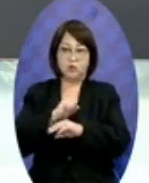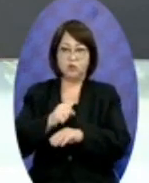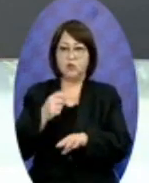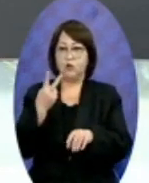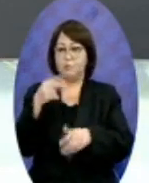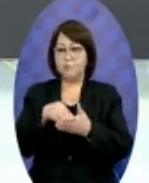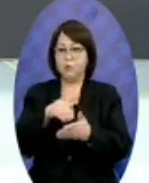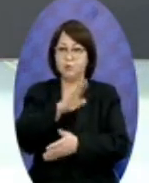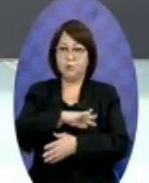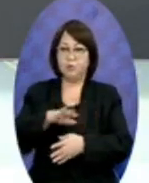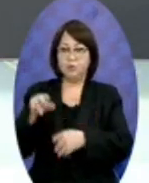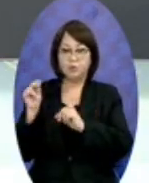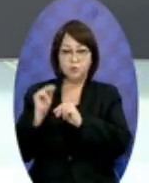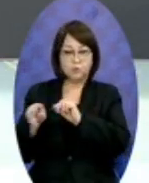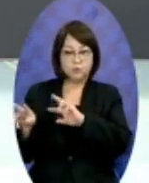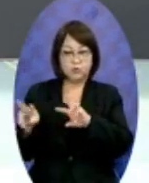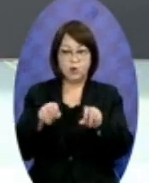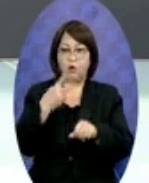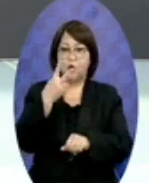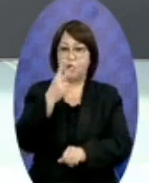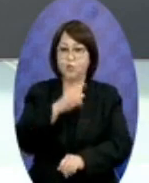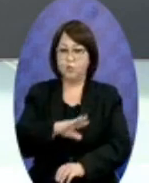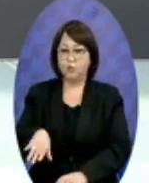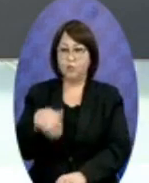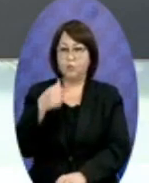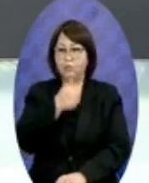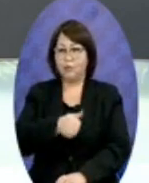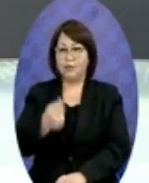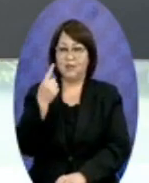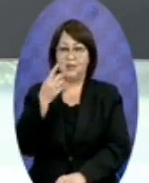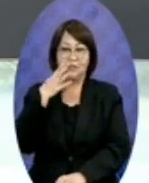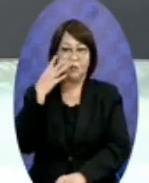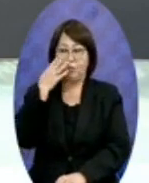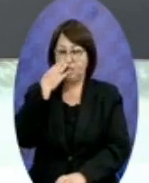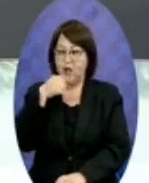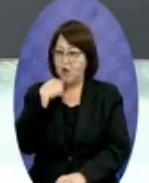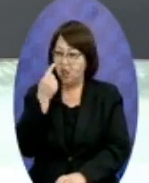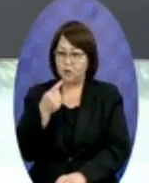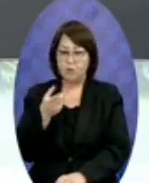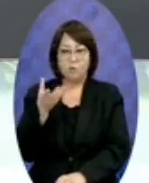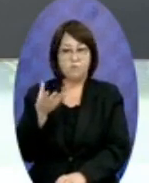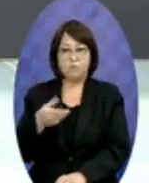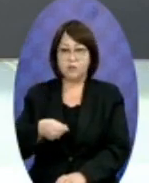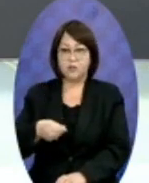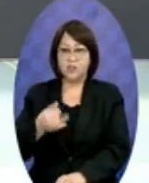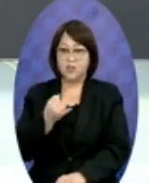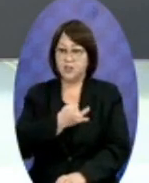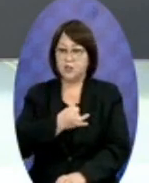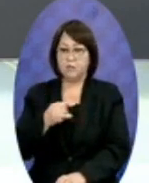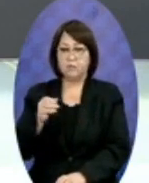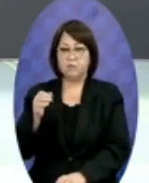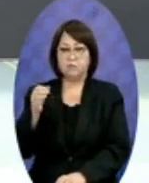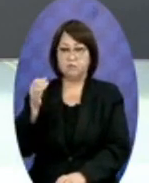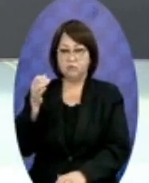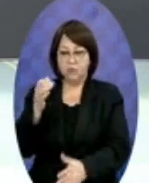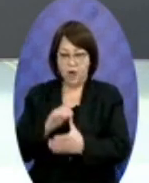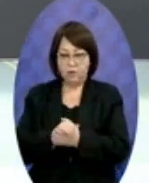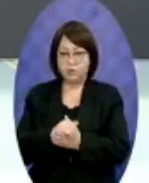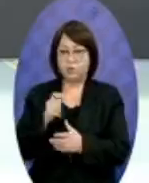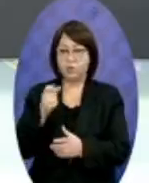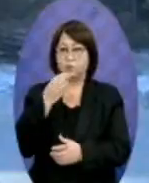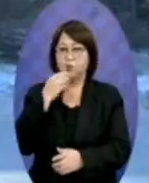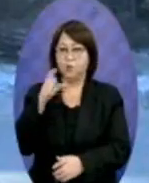сурагч хамрагдсан байна. Хоёр хүүхэд дутмын нэг нь хизээч худал хэлж хуурам мэхэлдэггүй итгэж болох хүнийг шударга хүн гэж үзсэн байна.